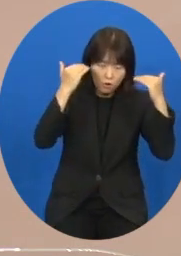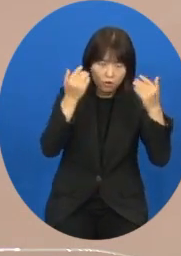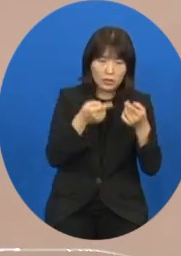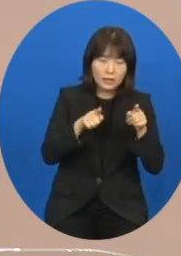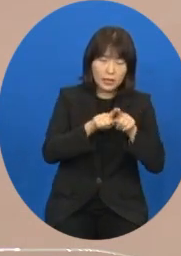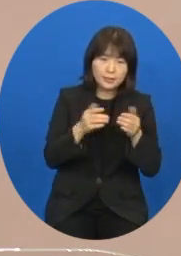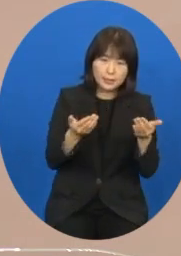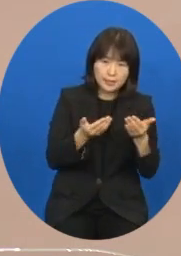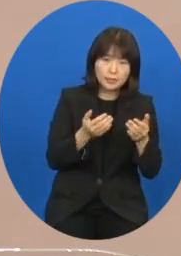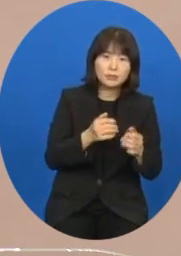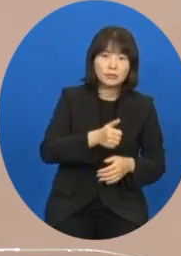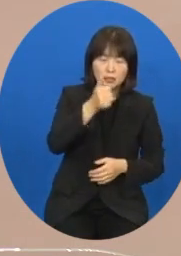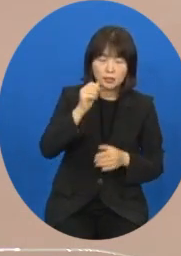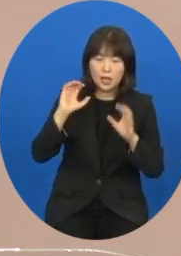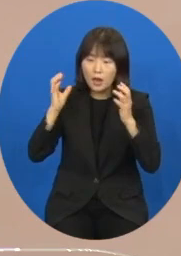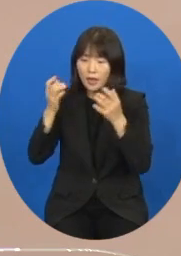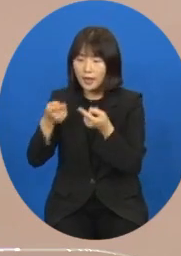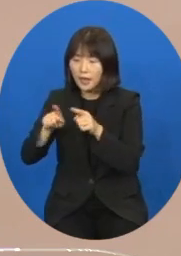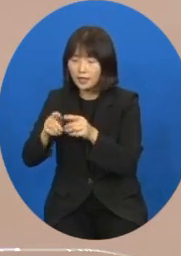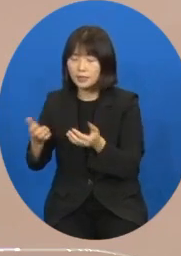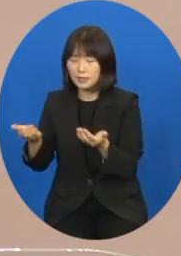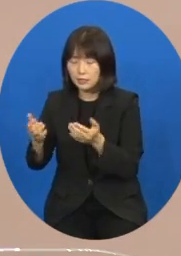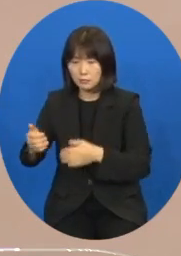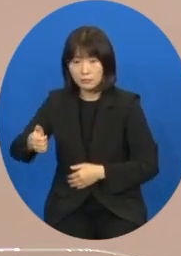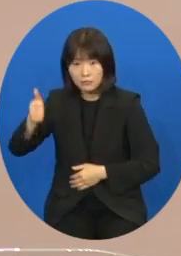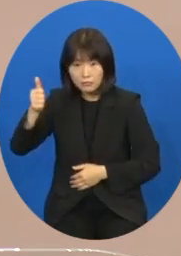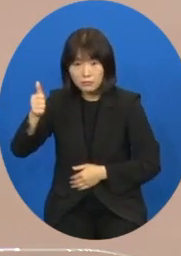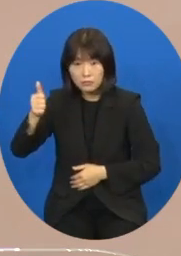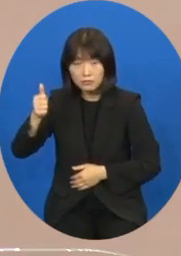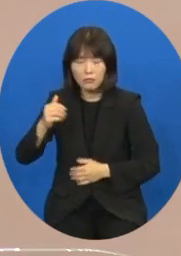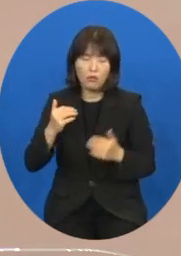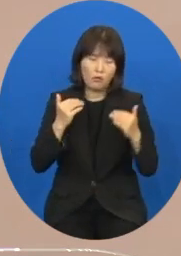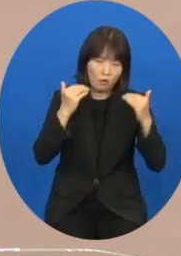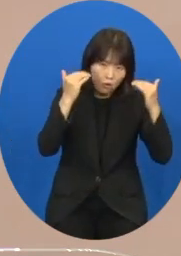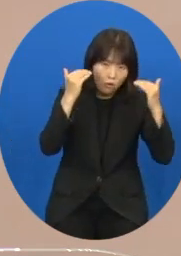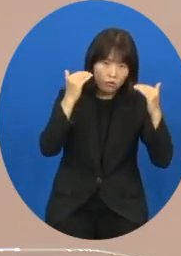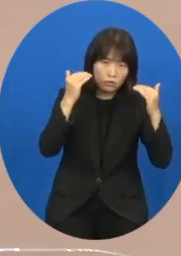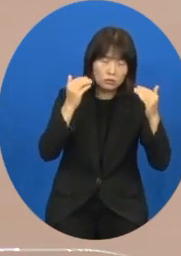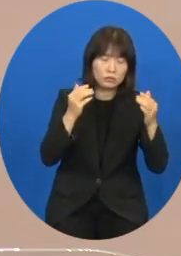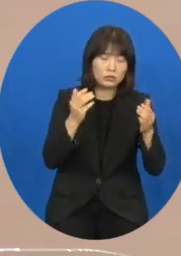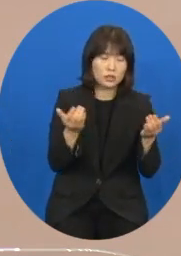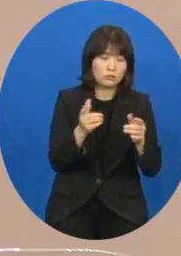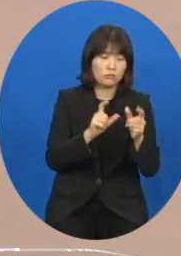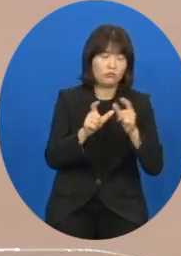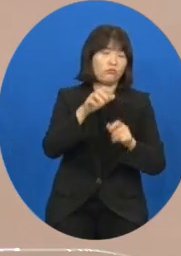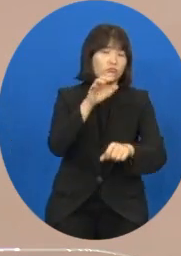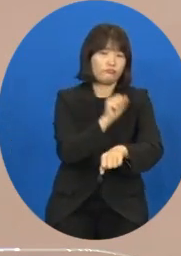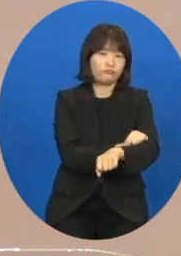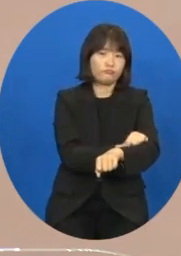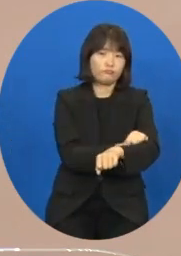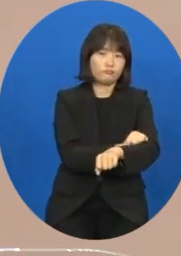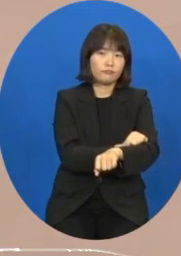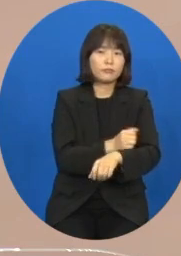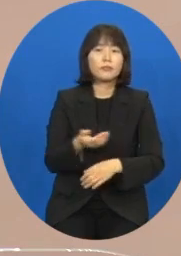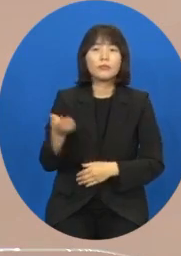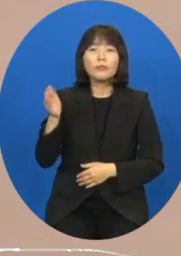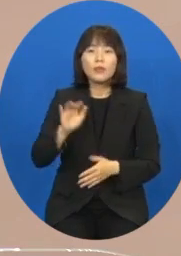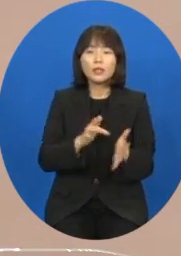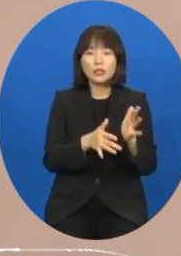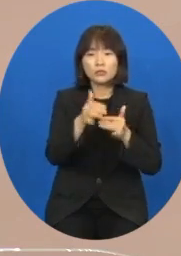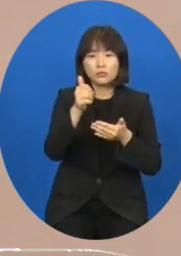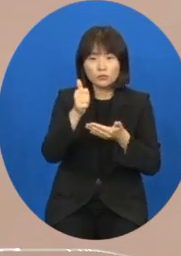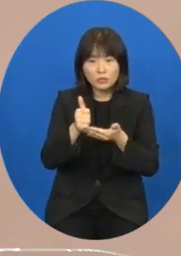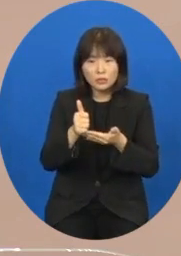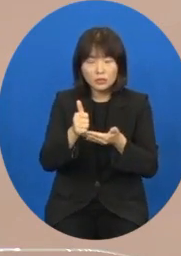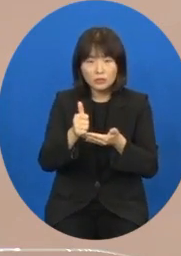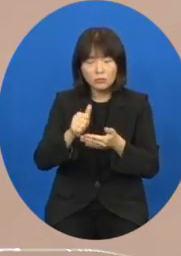싶어요? 어린아이 데리고 일하고 싶어요? 아무래도 어른이 일 더 잘하겠죠. 그런데 예수님은 이